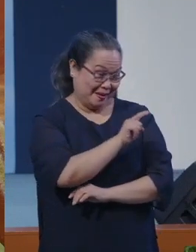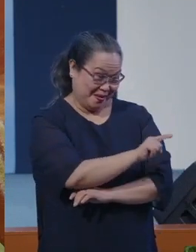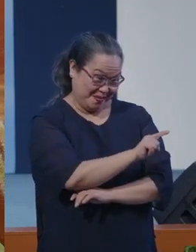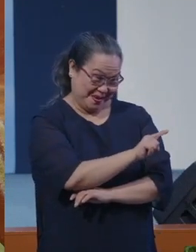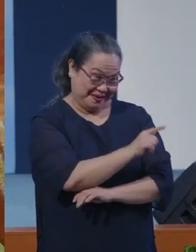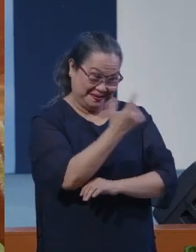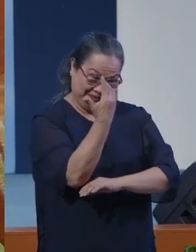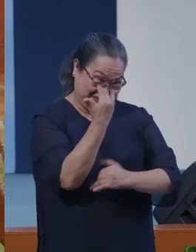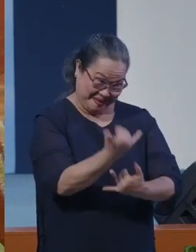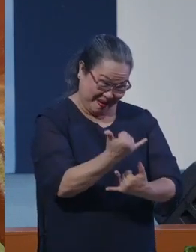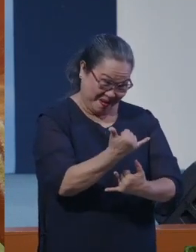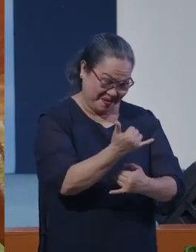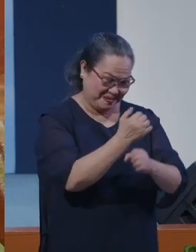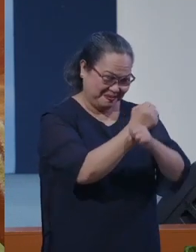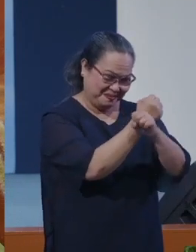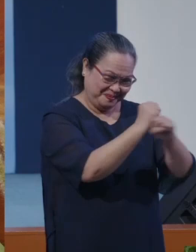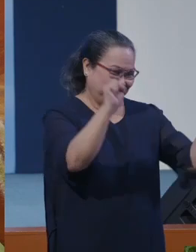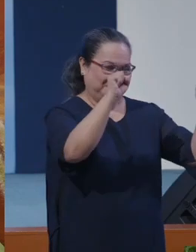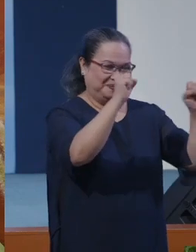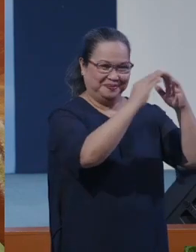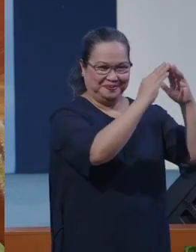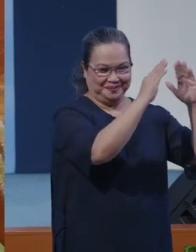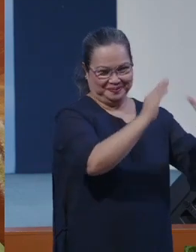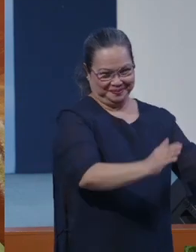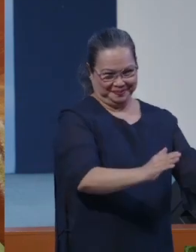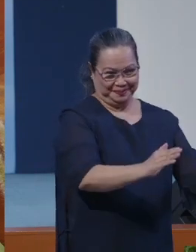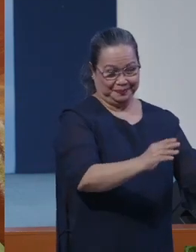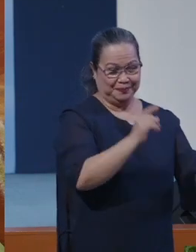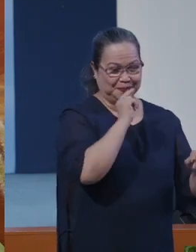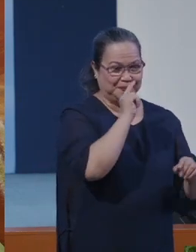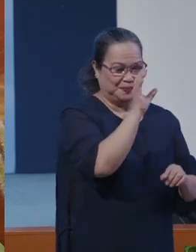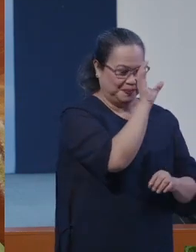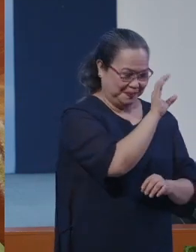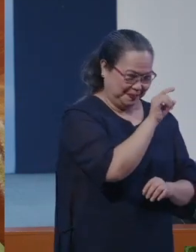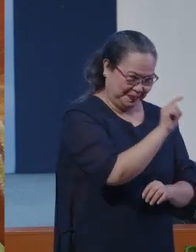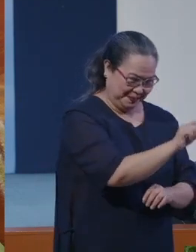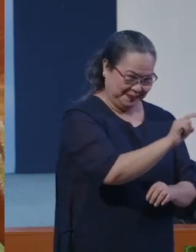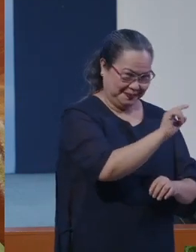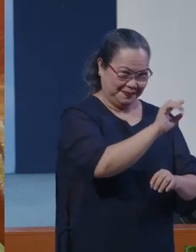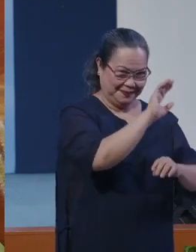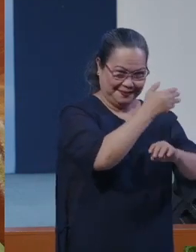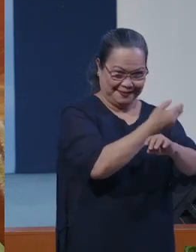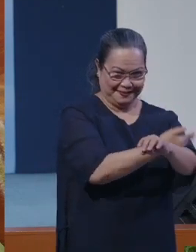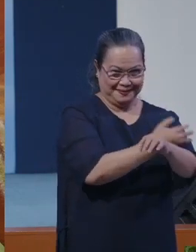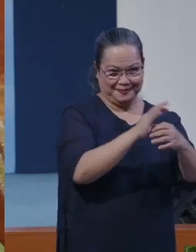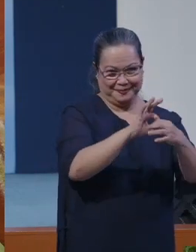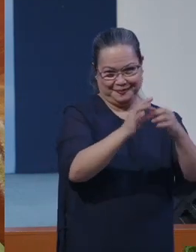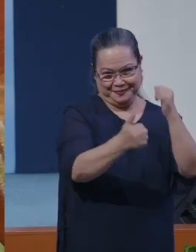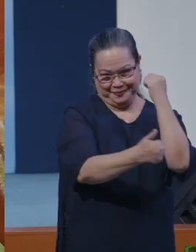has come to this house since He also is a son of Abraham.